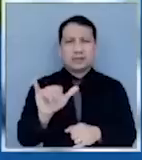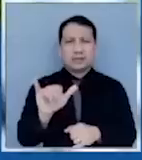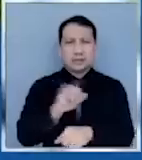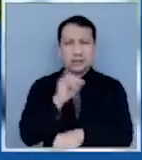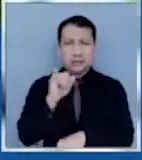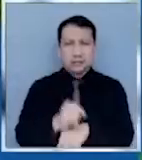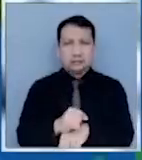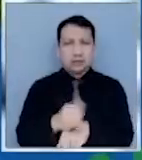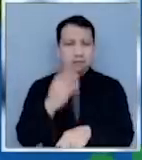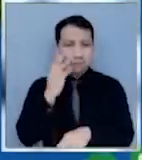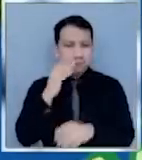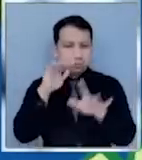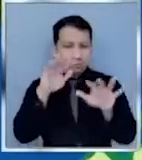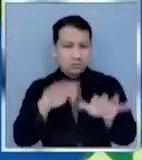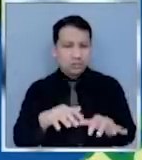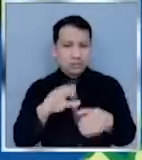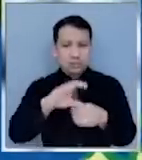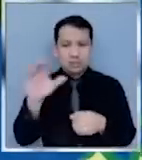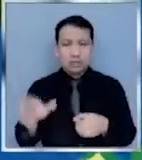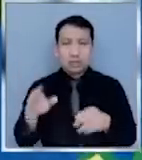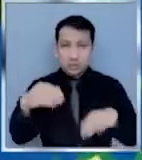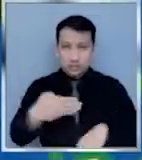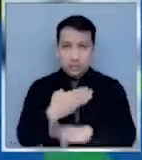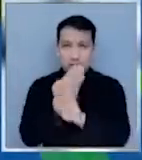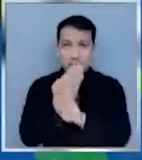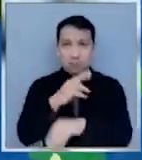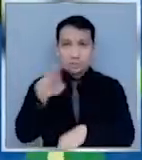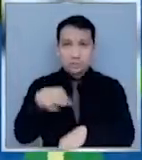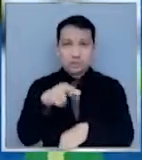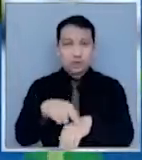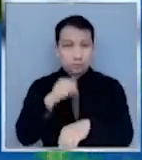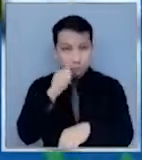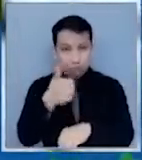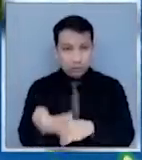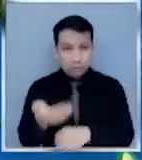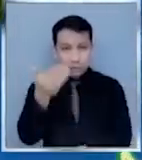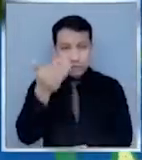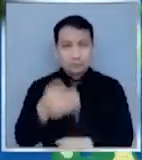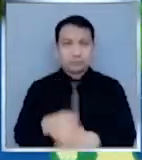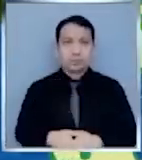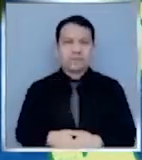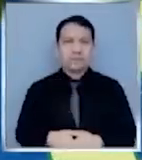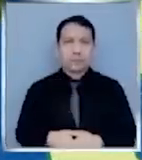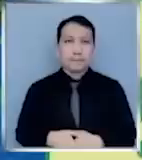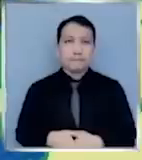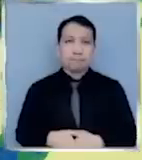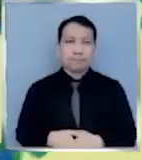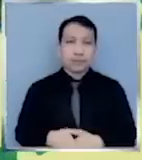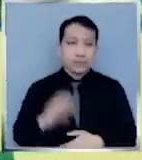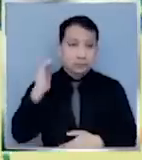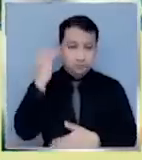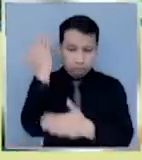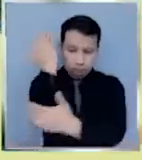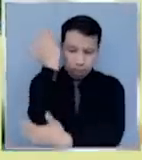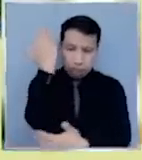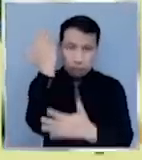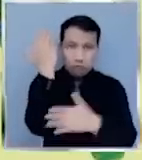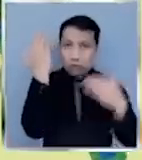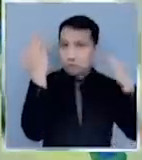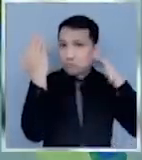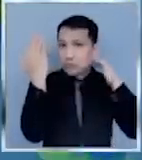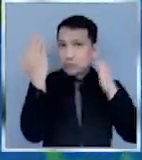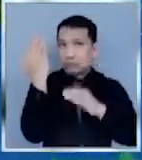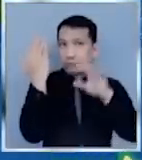din sa Caraga at Davao region bukas ng umaga. Mas malaking bahagi na ng Mindanao ang uulanin pagsapit ng